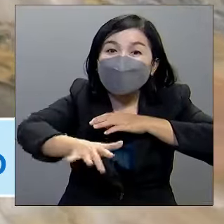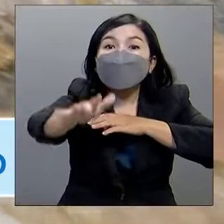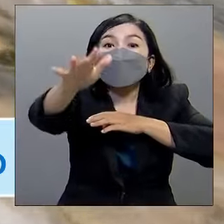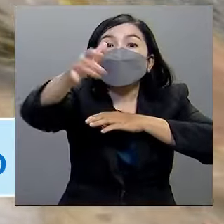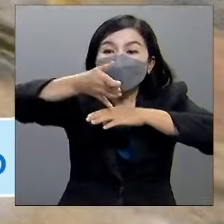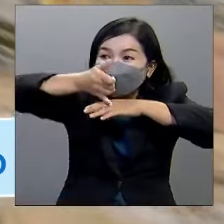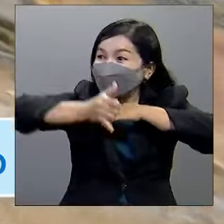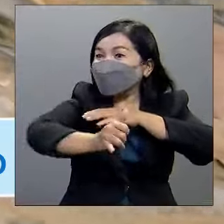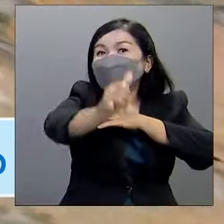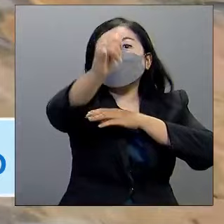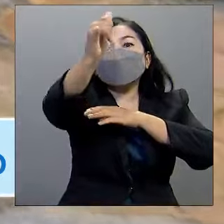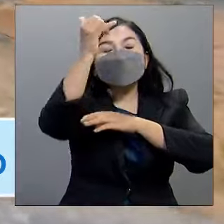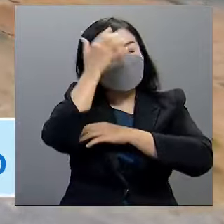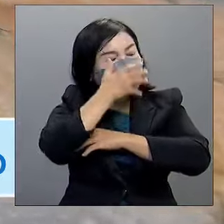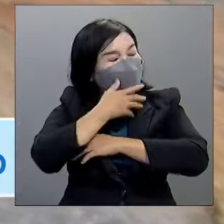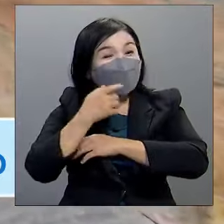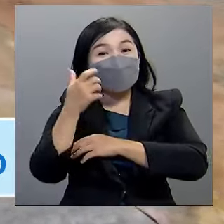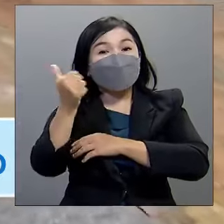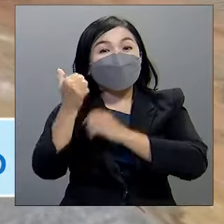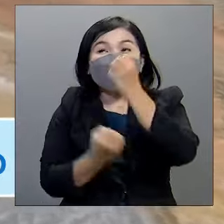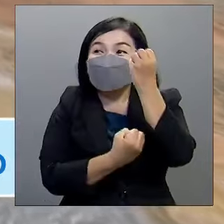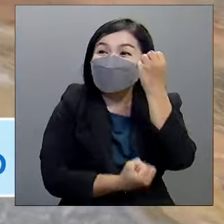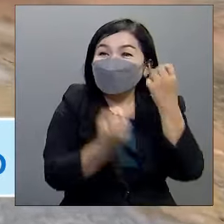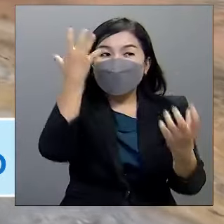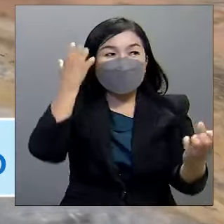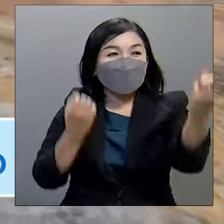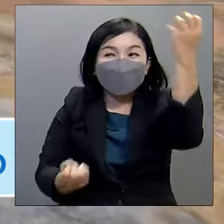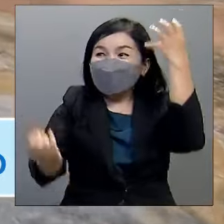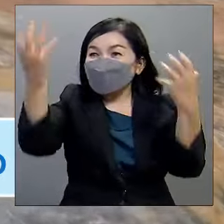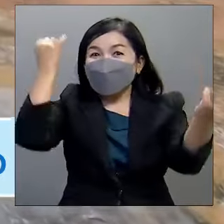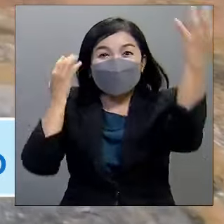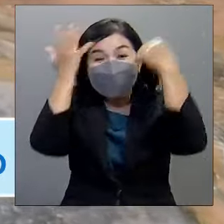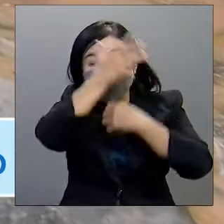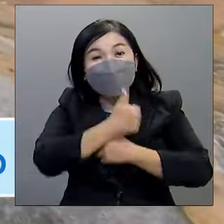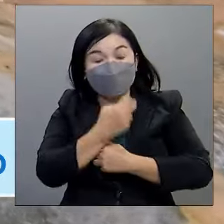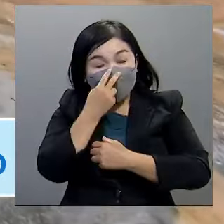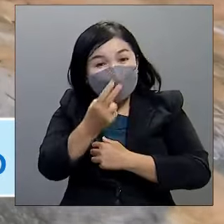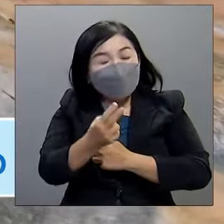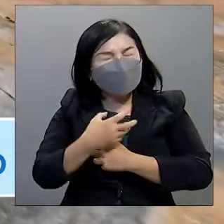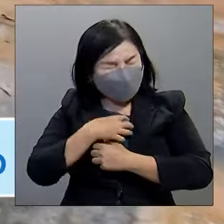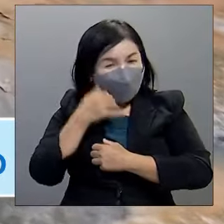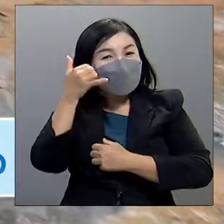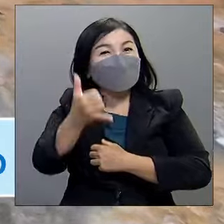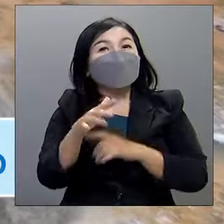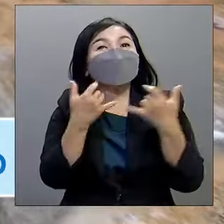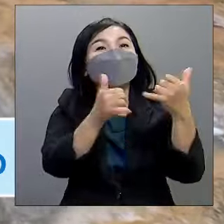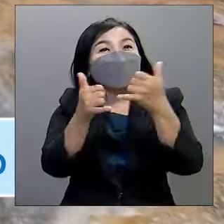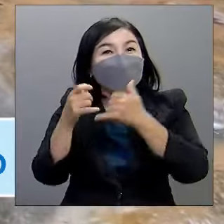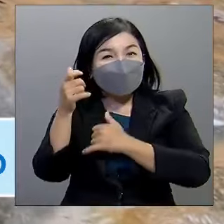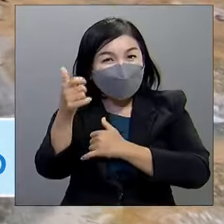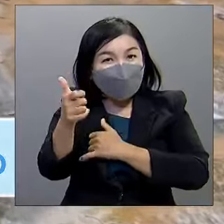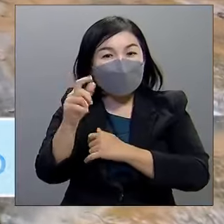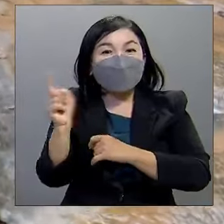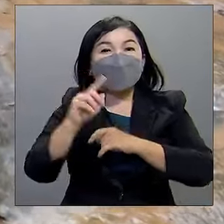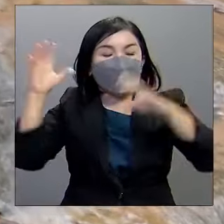เดอร์ธรรมชาติที่สวยงามท่ามกลางป่าไม้ที่อุดมสมบูรณ์โอเห็นอย่างนี้แล้วแหมน่าเข้าไปนั่งเล่นจริงๆเลยค่ะ โดยเฉพาะในช่ว